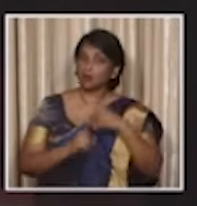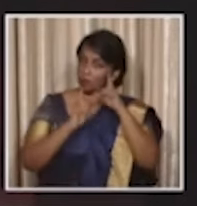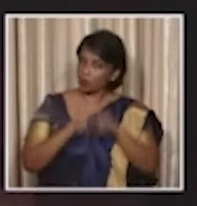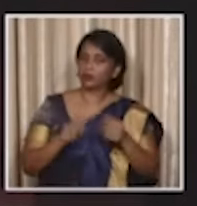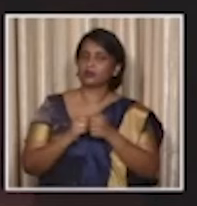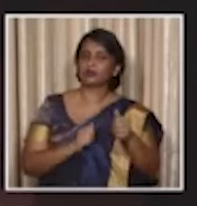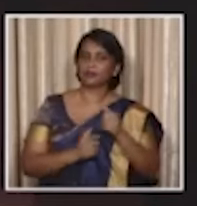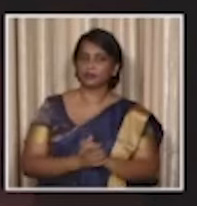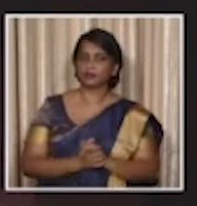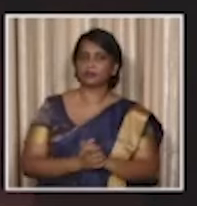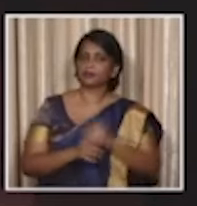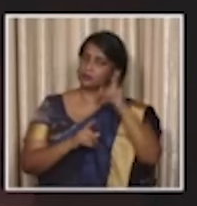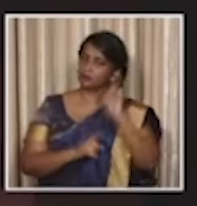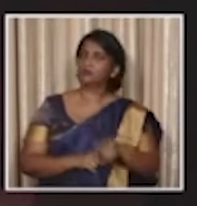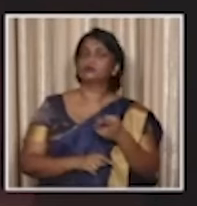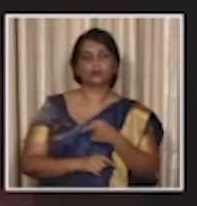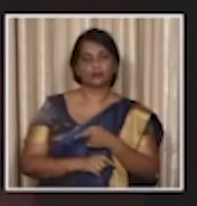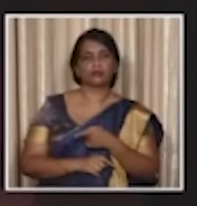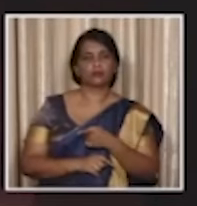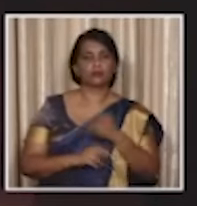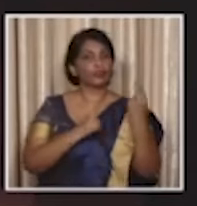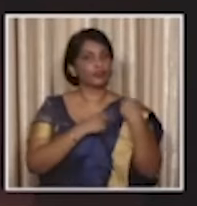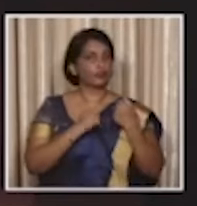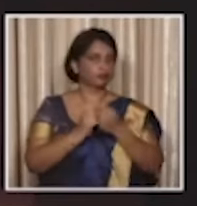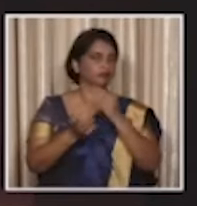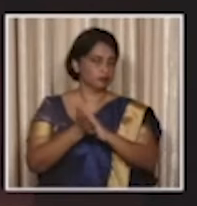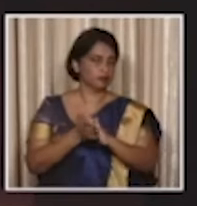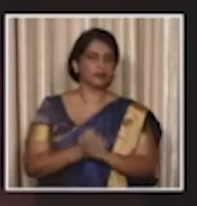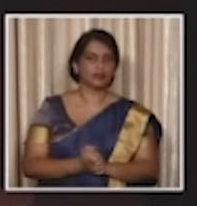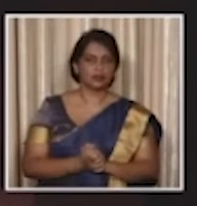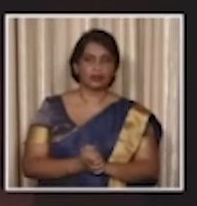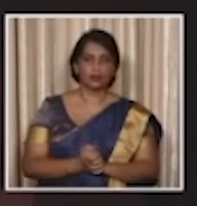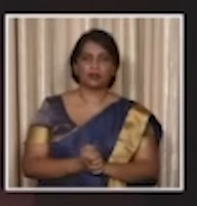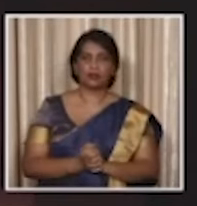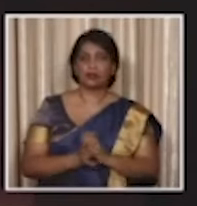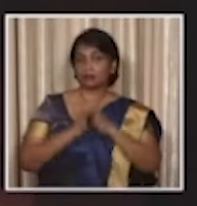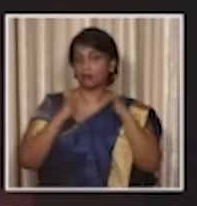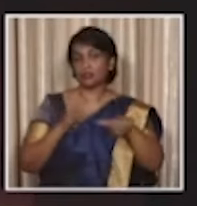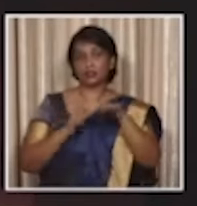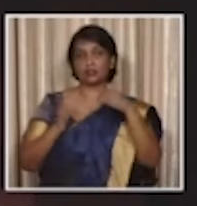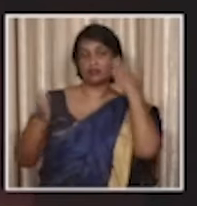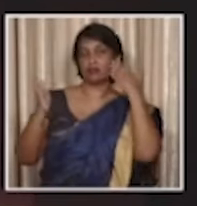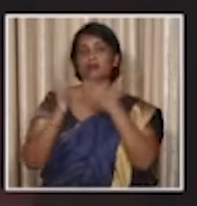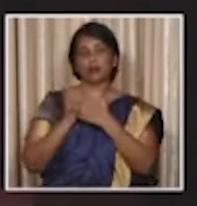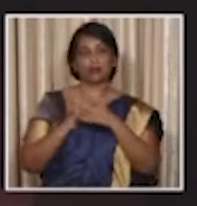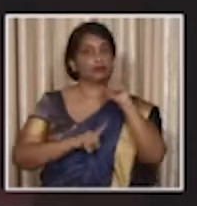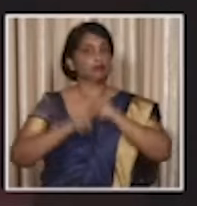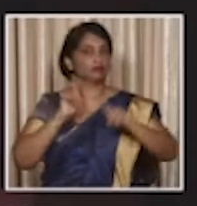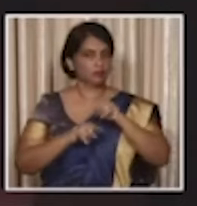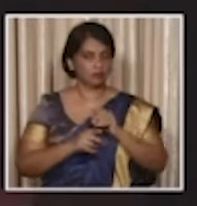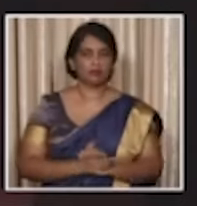කරනවා. අනිවාර්යෙන්ම ඒ යුතුයකම ඉෂ්ට කරනවා. මහ ලොකෝට සමාජ සාධාරණත්වය ගැන කතා